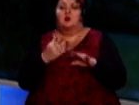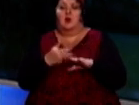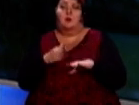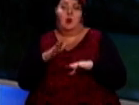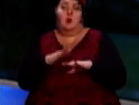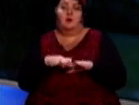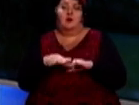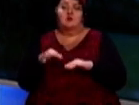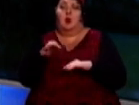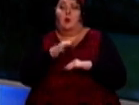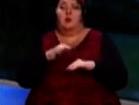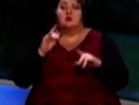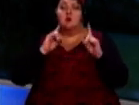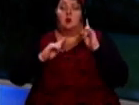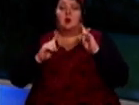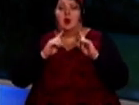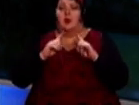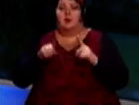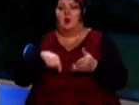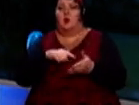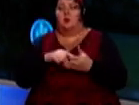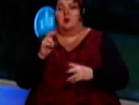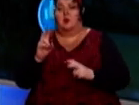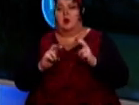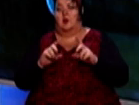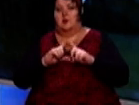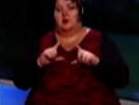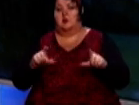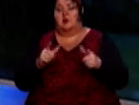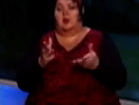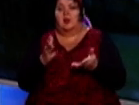обласної ради, комунального підприємства, яке є